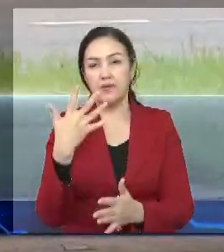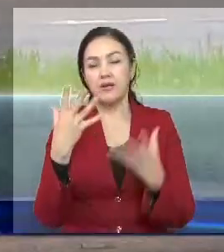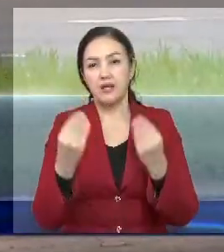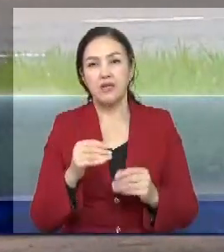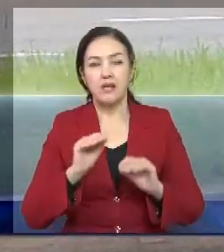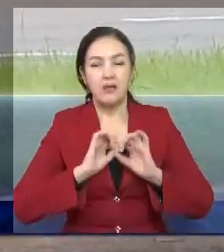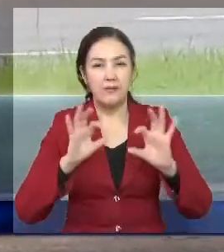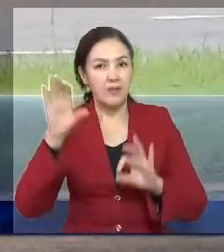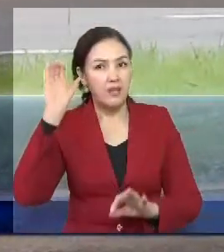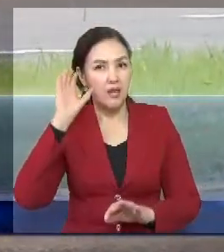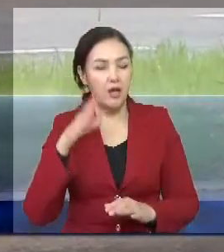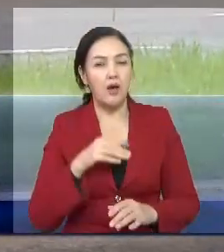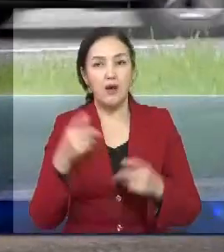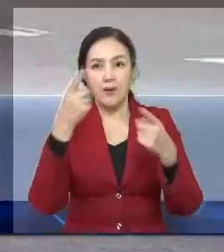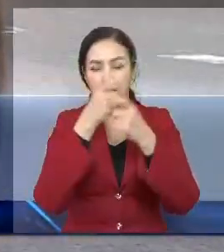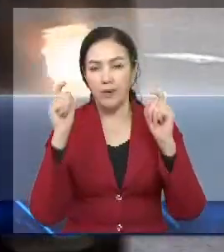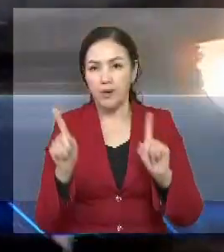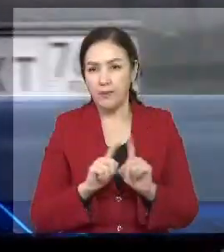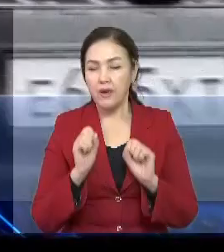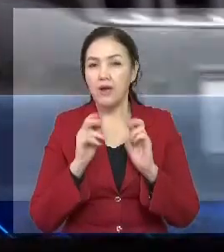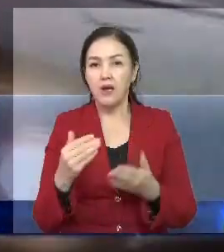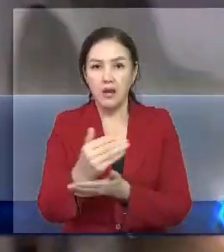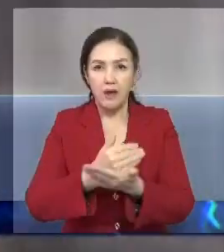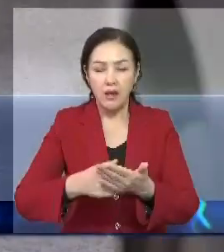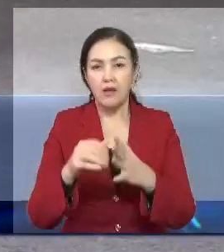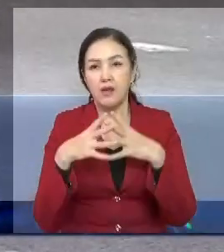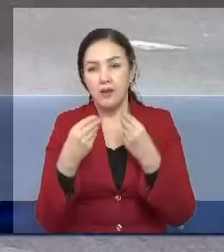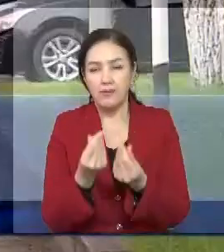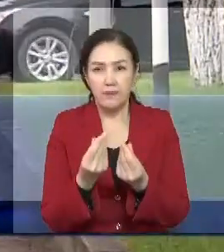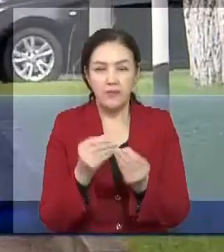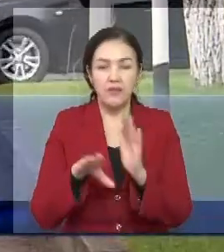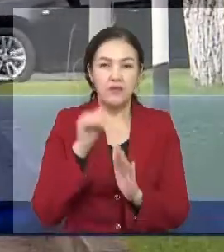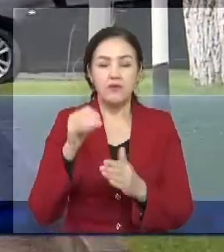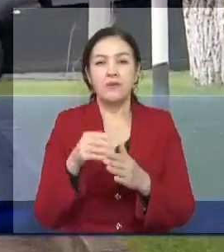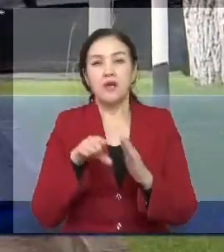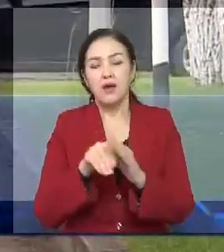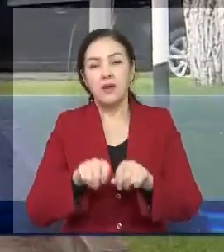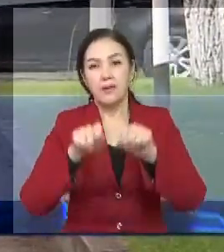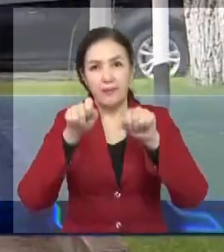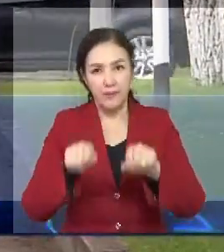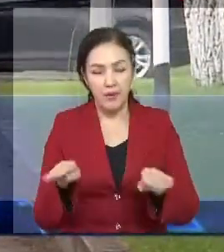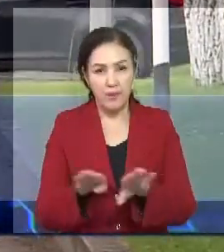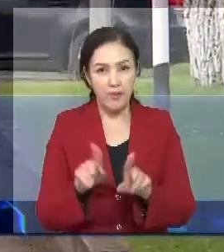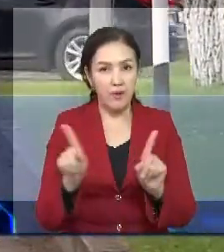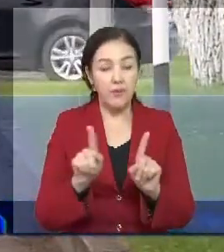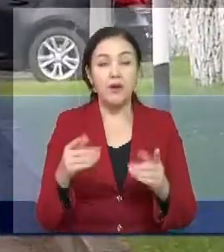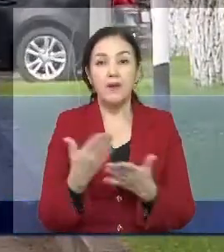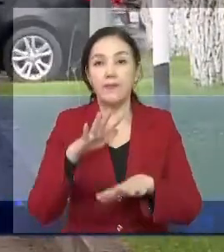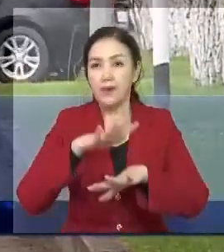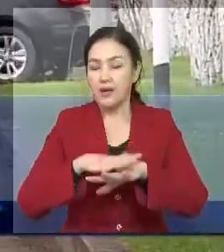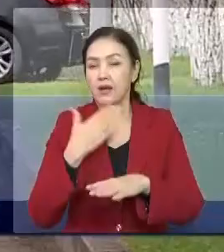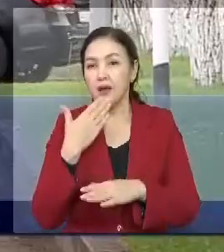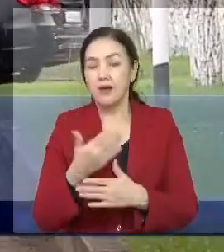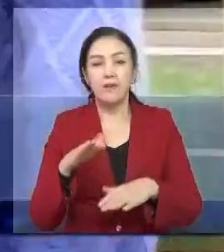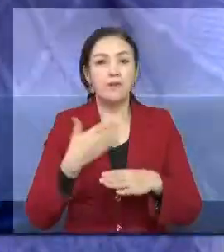5-дневной лекции слушатели получат информацию о том, как накопить семейные средства, выбрать депозит и открыть его, а также о том, в какой банк